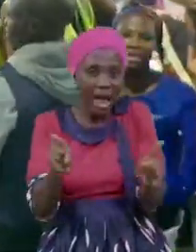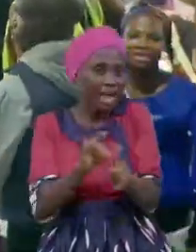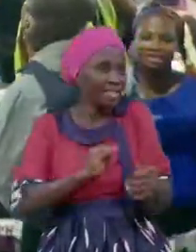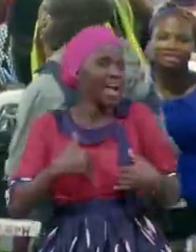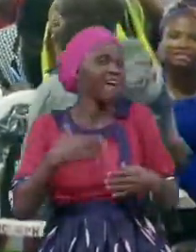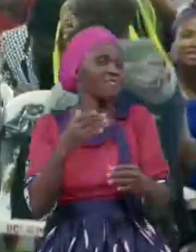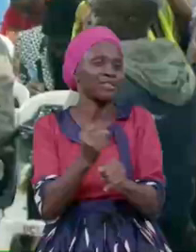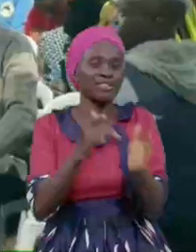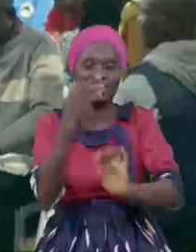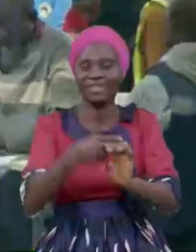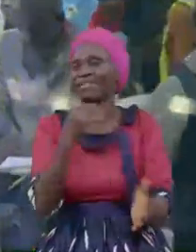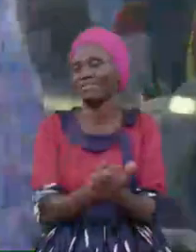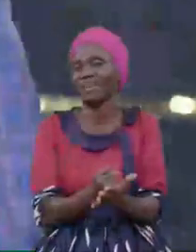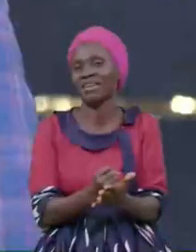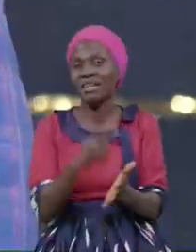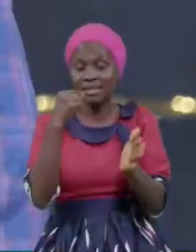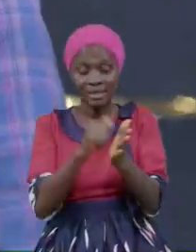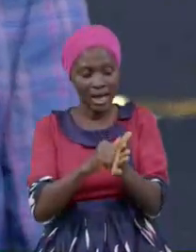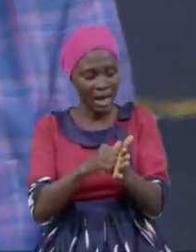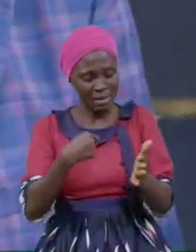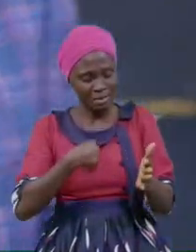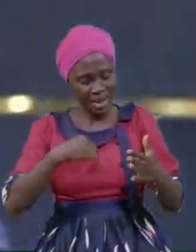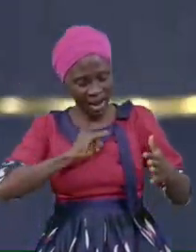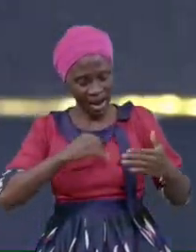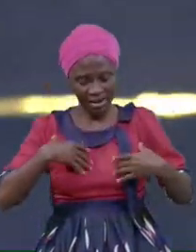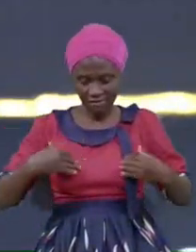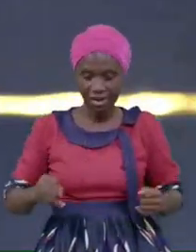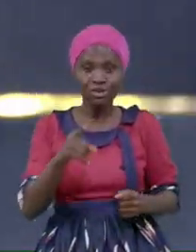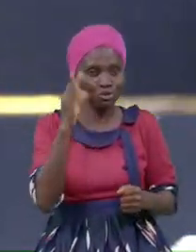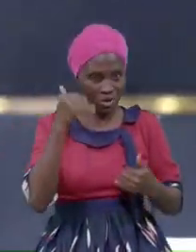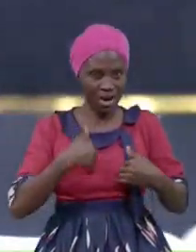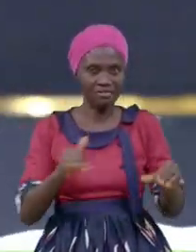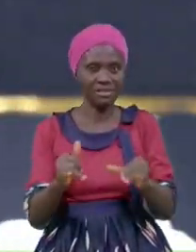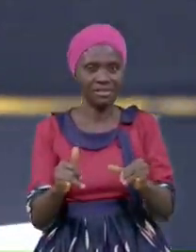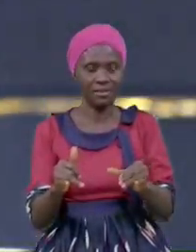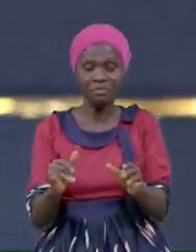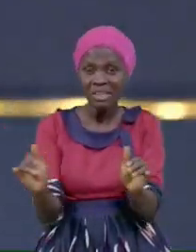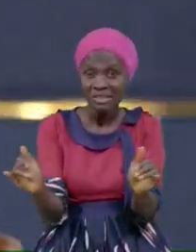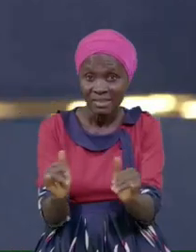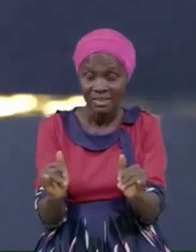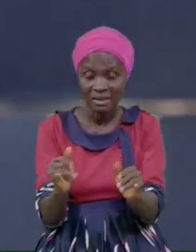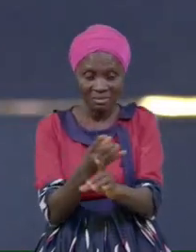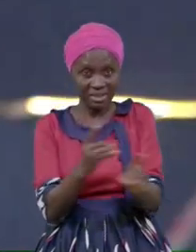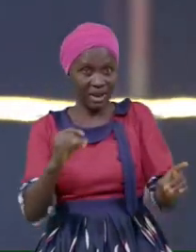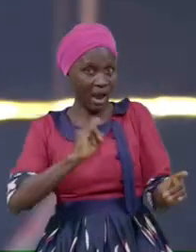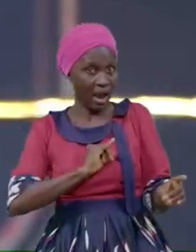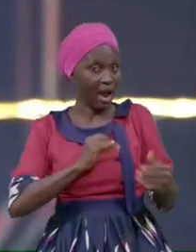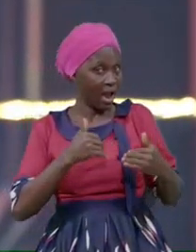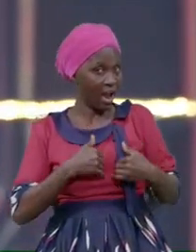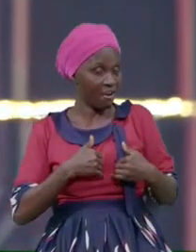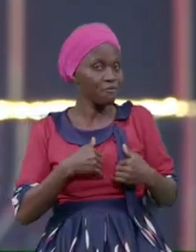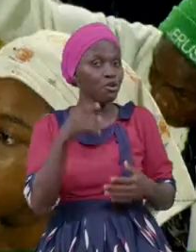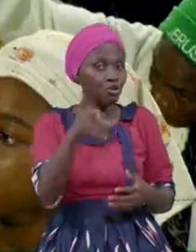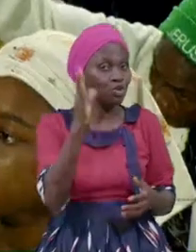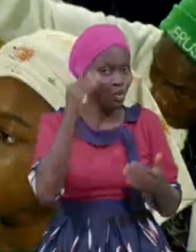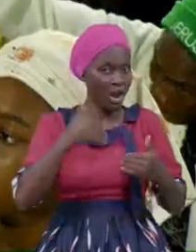La même guérison que j'ai, tu auras la même guérison. La même délivrance que j'ai reçue, tu auras